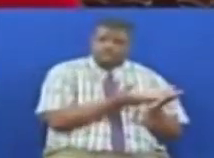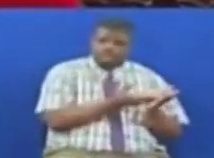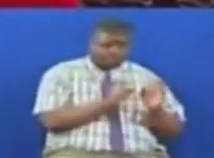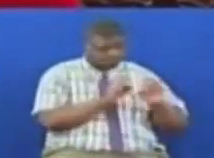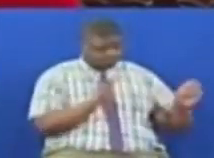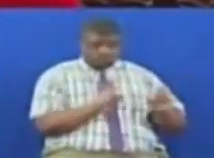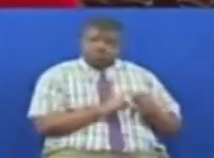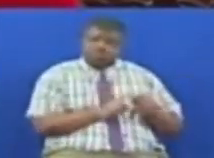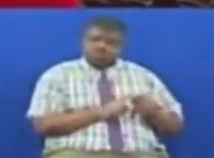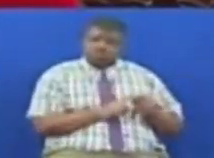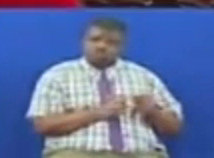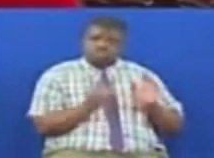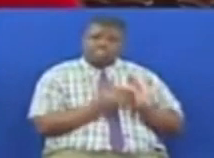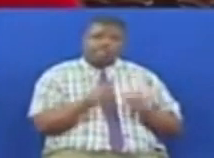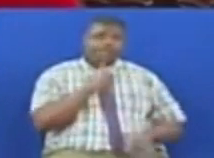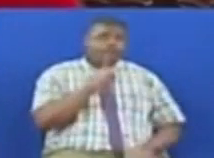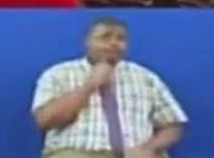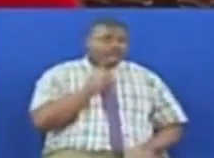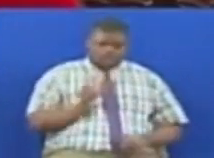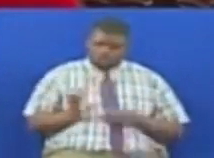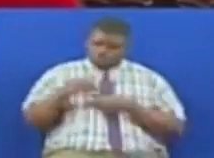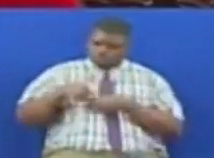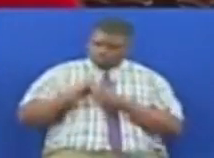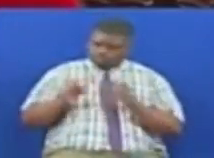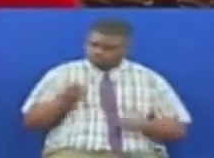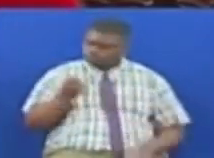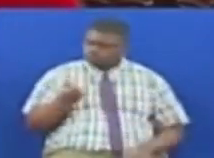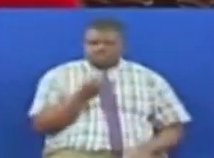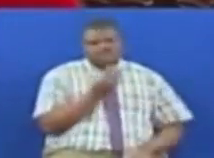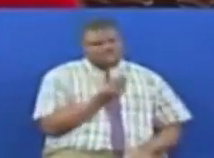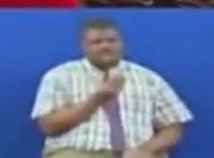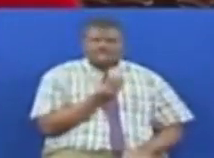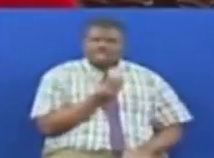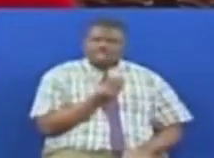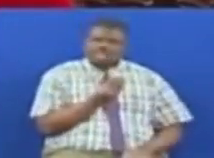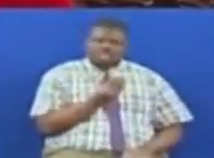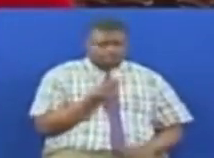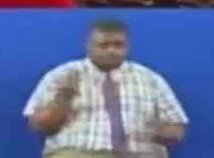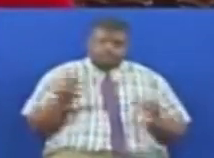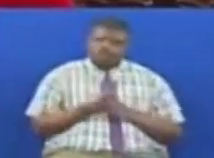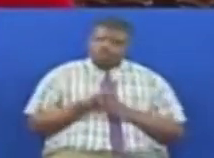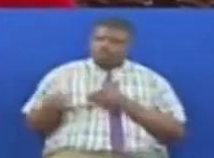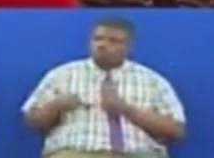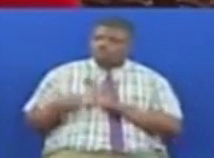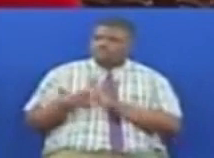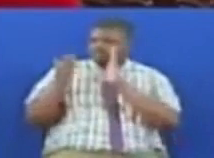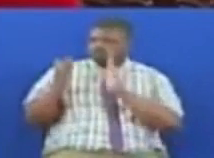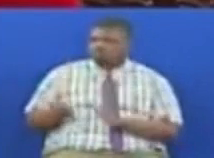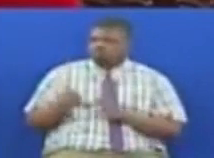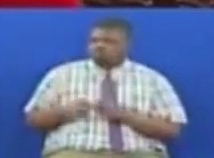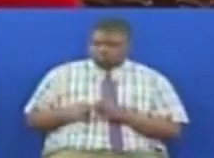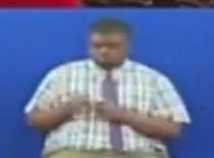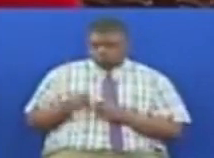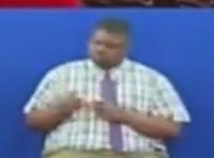cha 4 cha sheria mama kwa kuingiza kifungu kidogo cha 4 kifungu kidogo cha 4 pamoja na kwamba mwanasheria mkuu ni mshirika katika